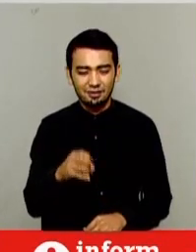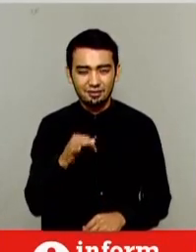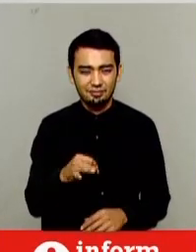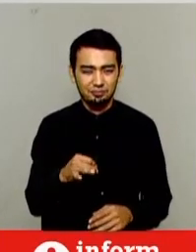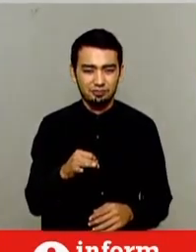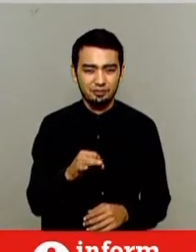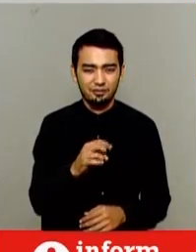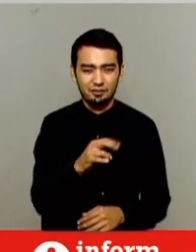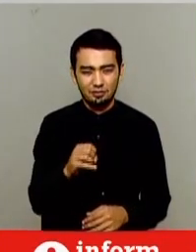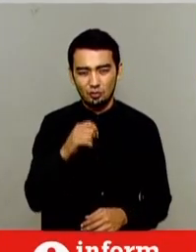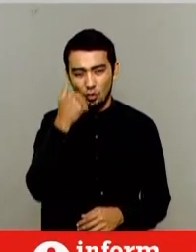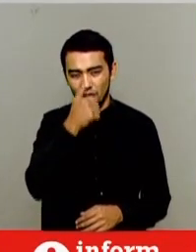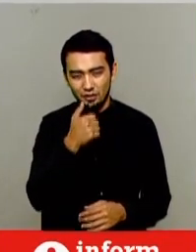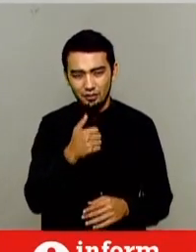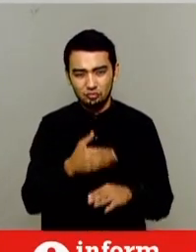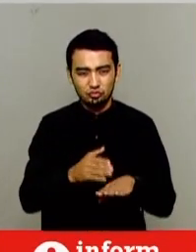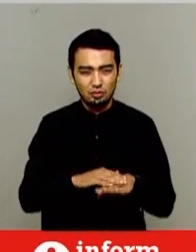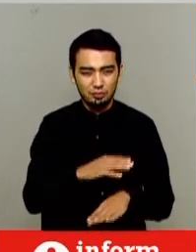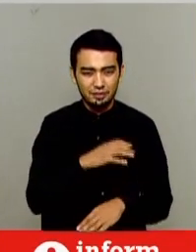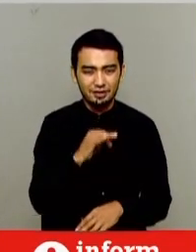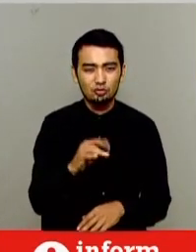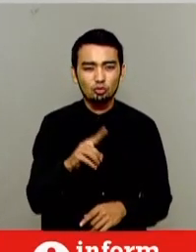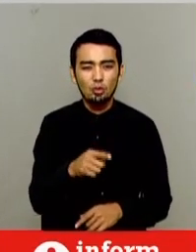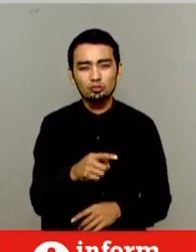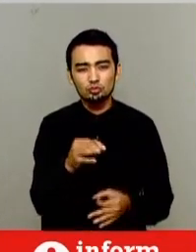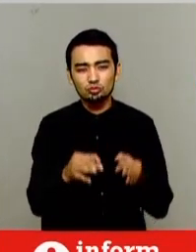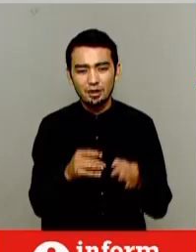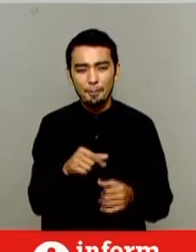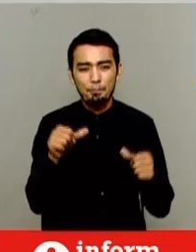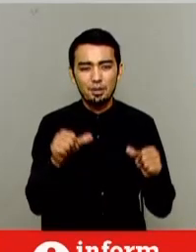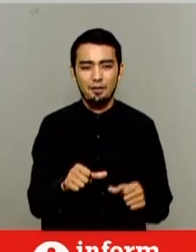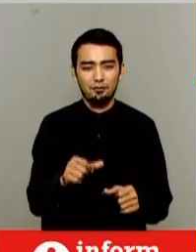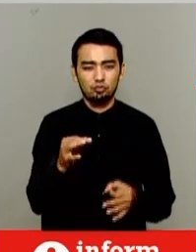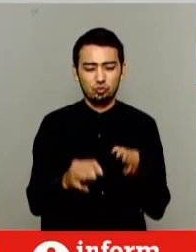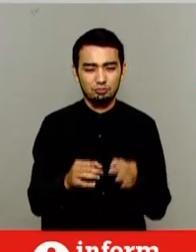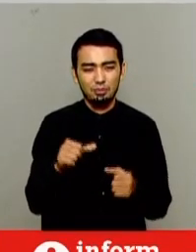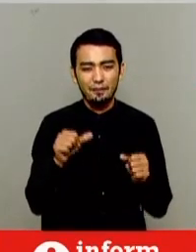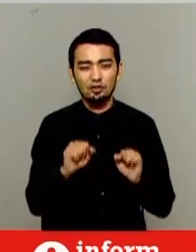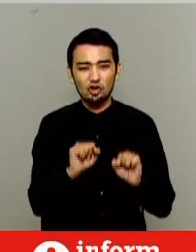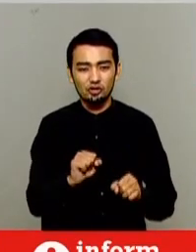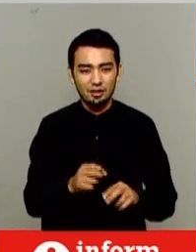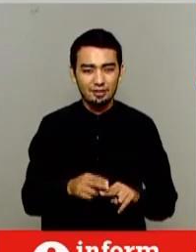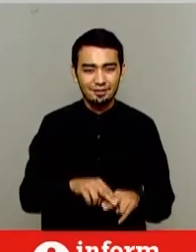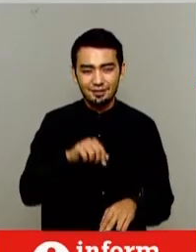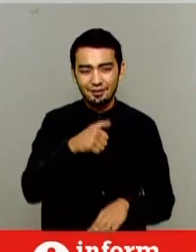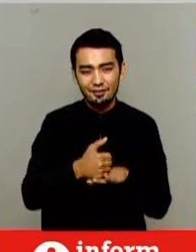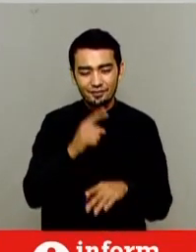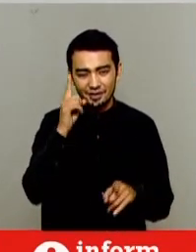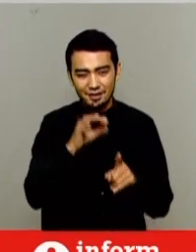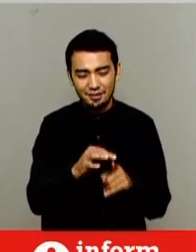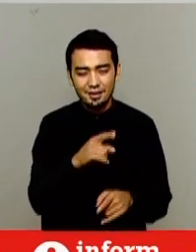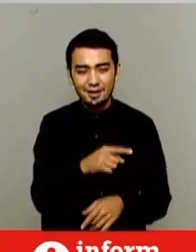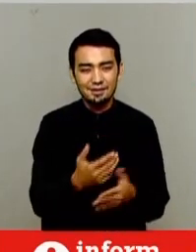от нагрузки. Для нас что такое суд? Это правосудие, отправление правосудия. Это его главная задача. И если